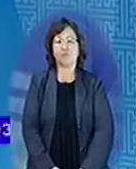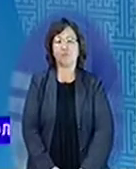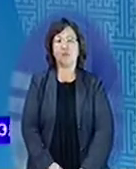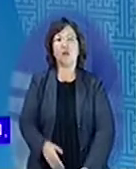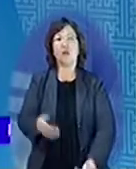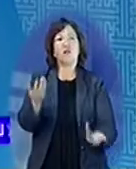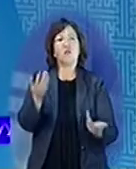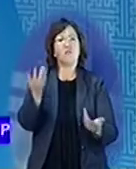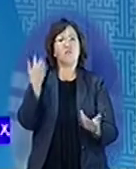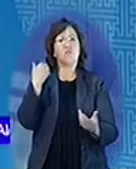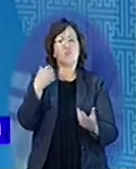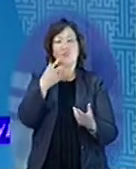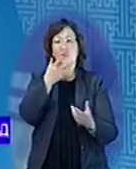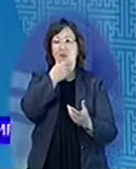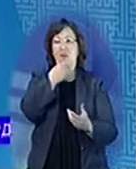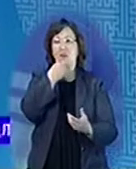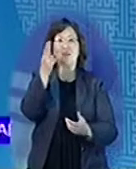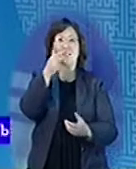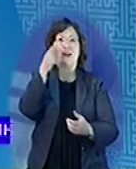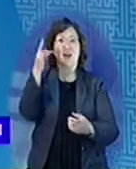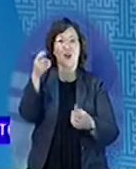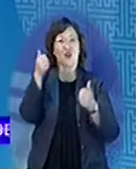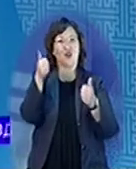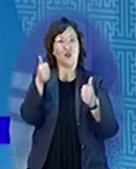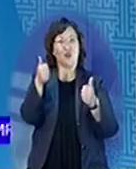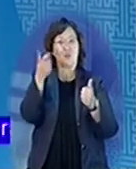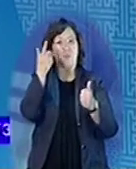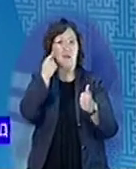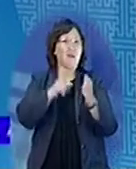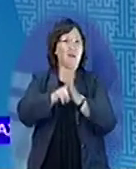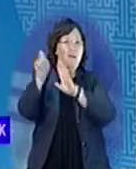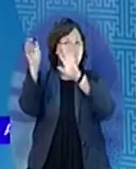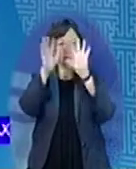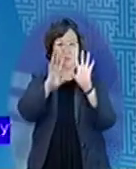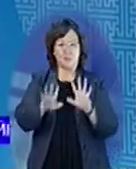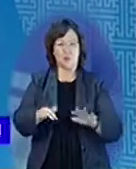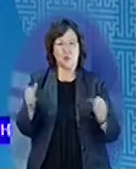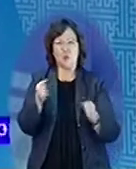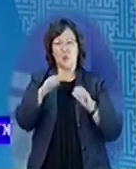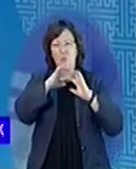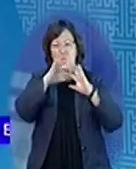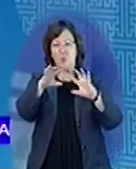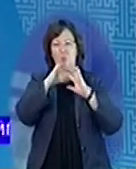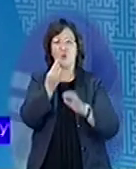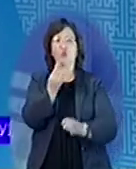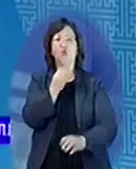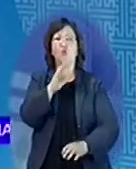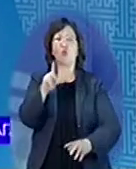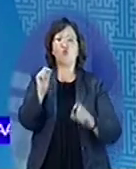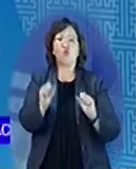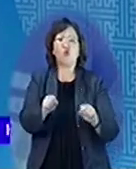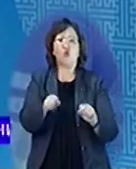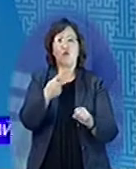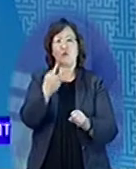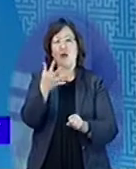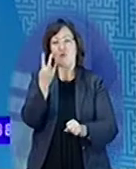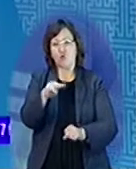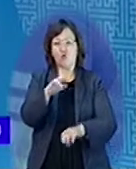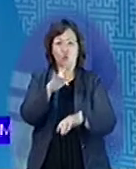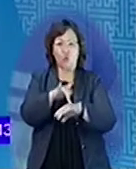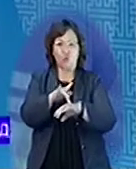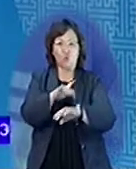Нэг хэсэгтэл тогтун сайхан байсан тэнгэр маргаашнаас эхлэн ааша хувиргаж ихэнх нутгаар цас орж цасан шуурх шуурх юм байна. Мөн энэ сарын 25-нд төвийн болон зүүн